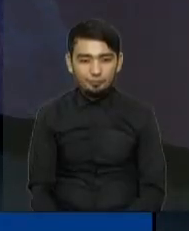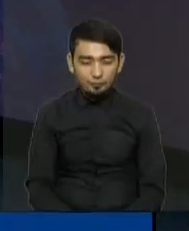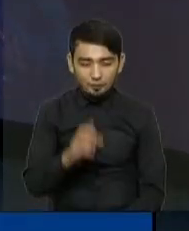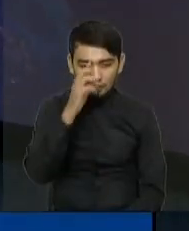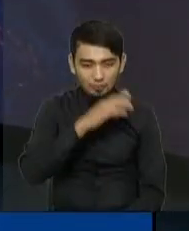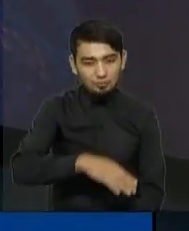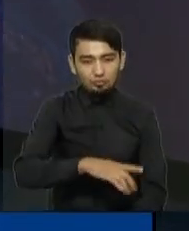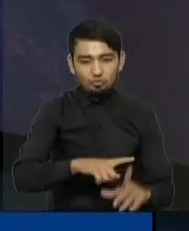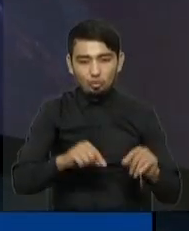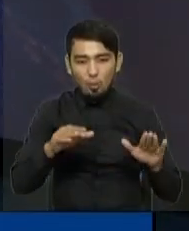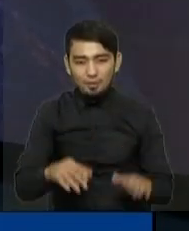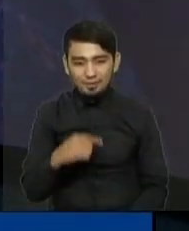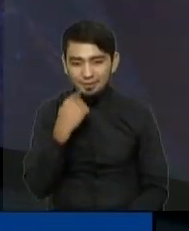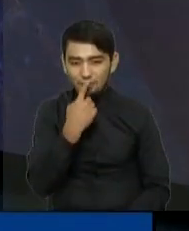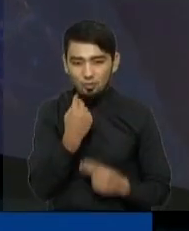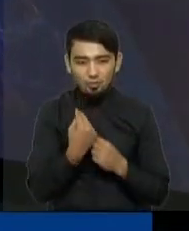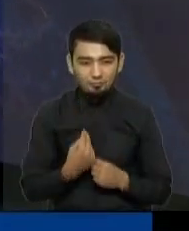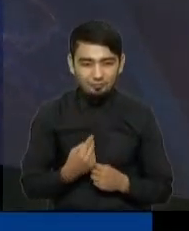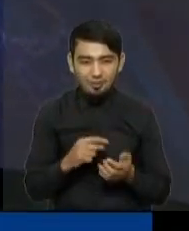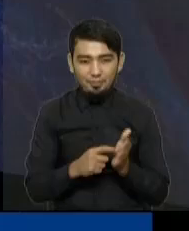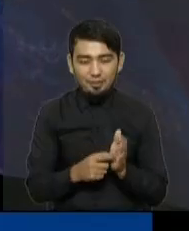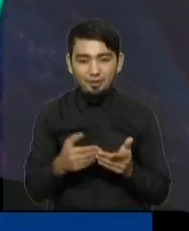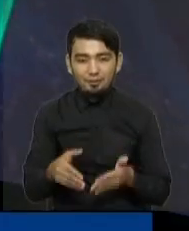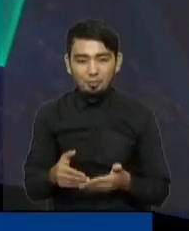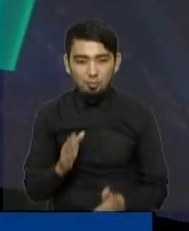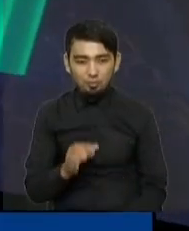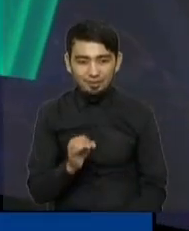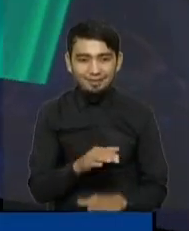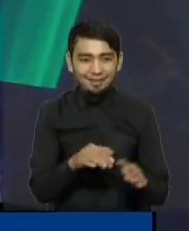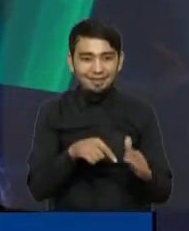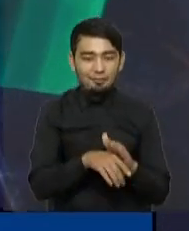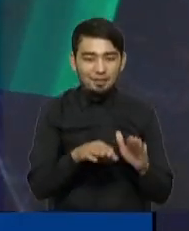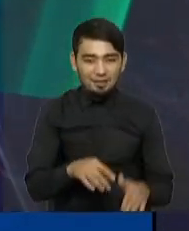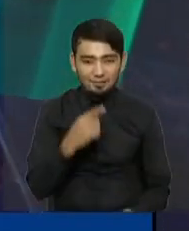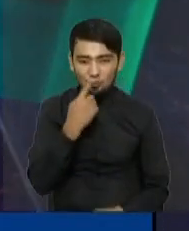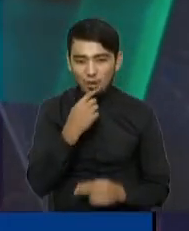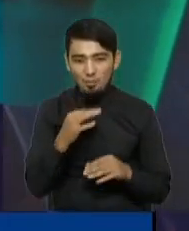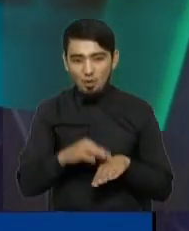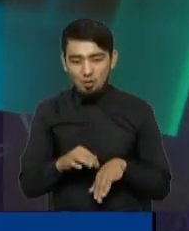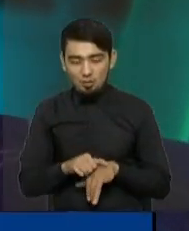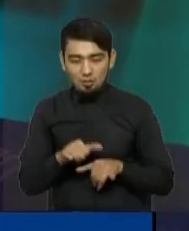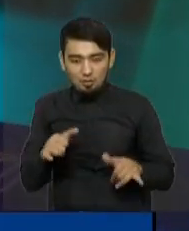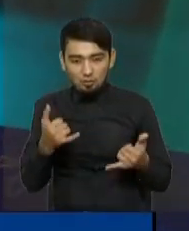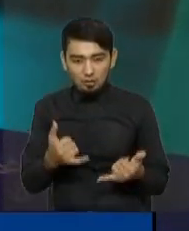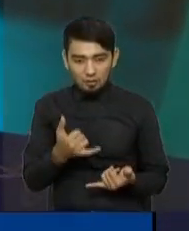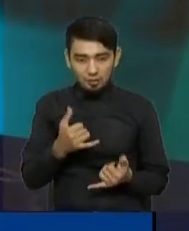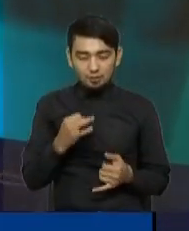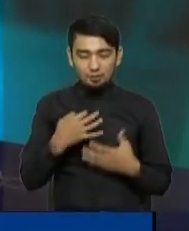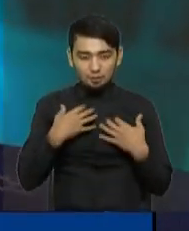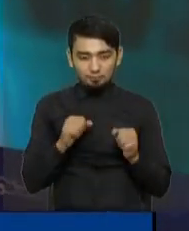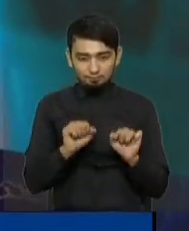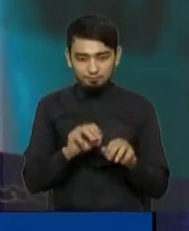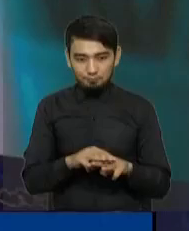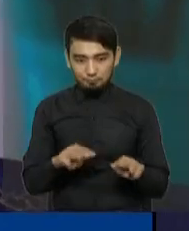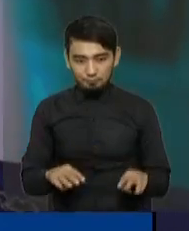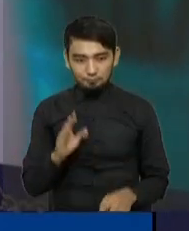Еліміздегі мектептерде стоматологиялық кабинеттер ашылады. Өйткені балалар арасында тіс ауруы асқынып тұр екен. Сондықтан Денсаулық сақтау